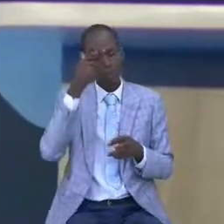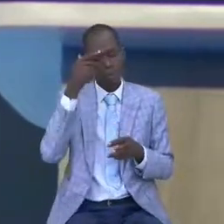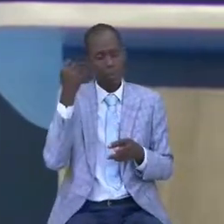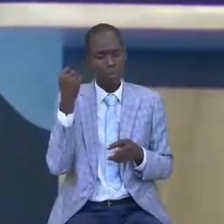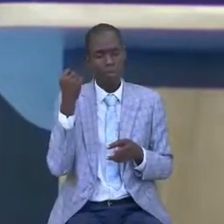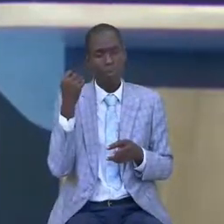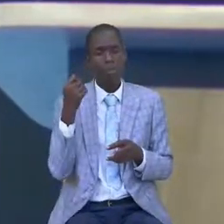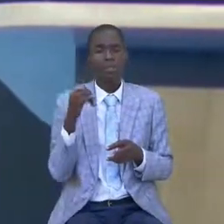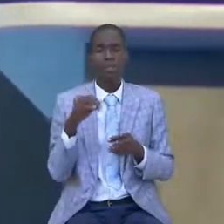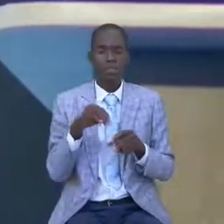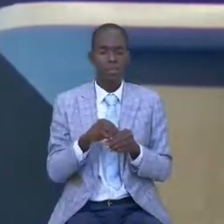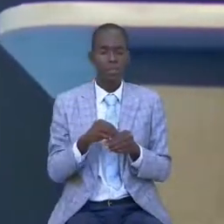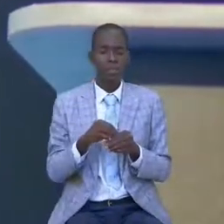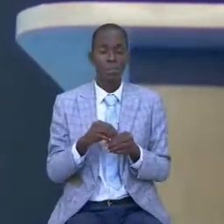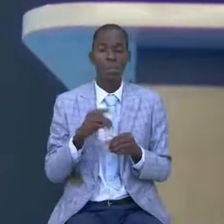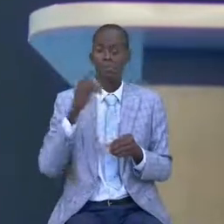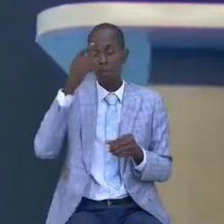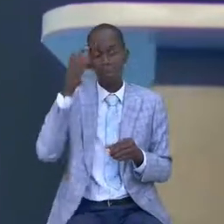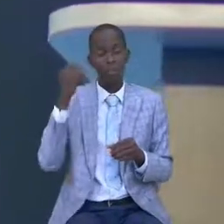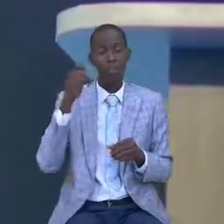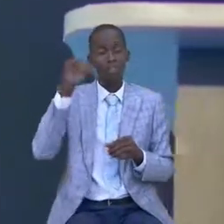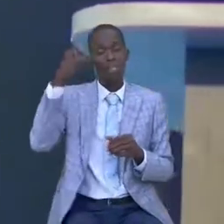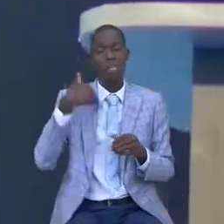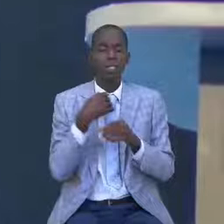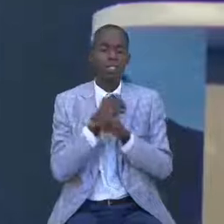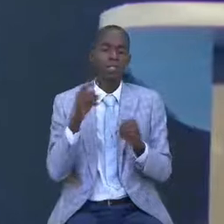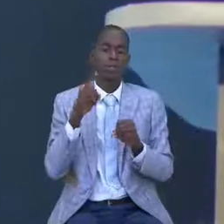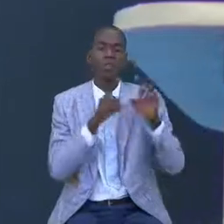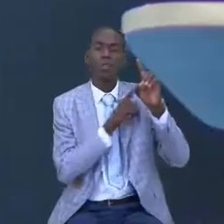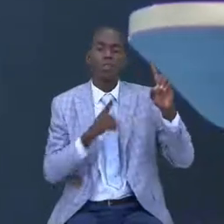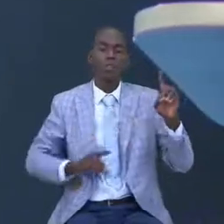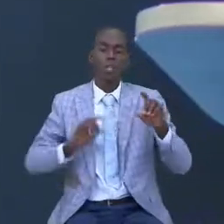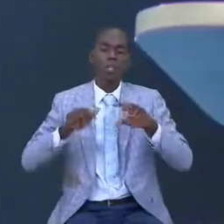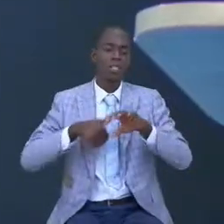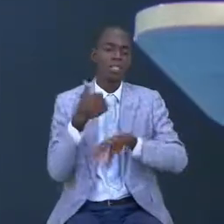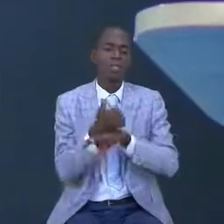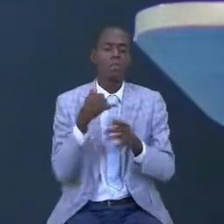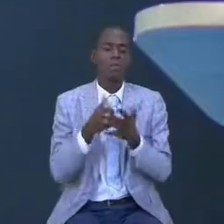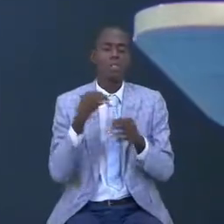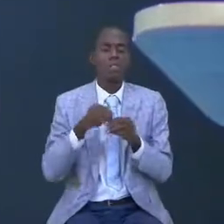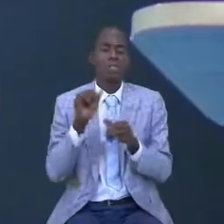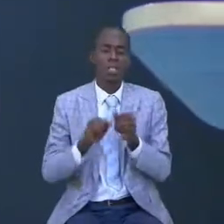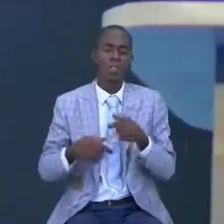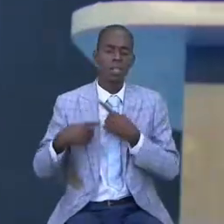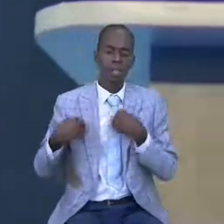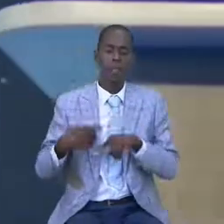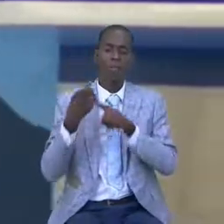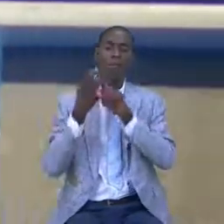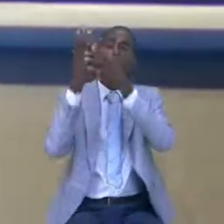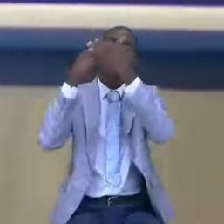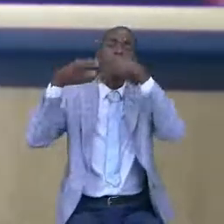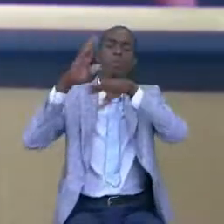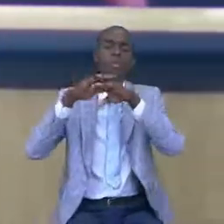Ce nom-là, à cause de Christ le Sauveur, parce que tu l'as invité, il t'a